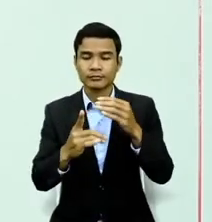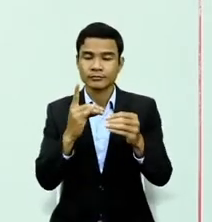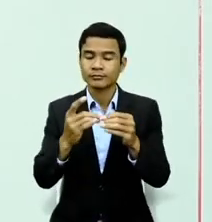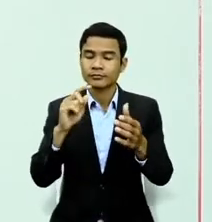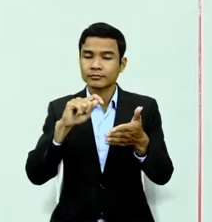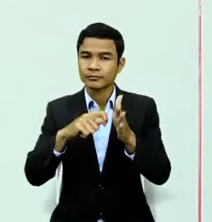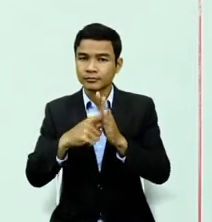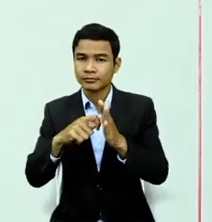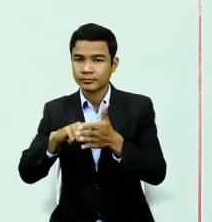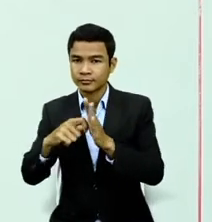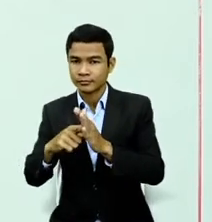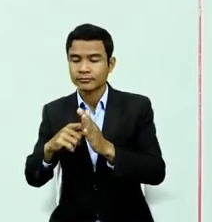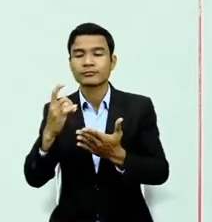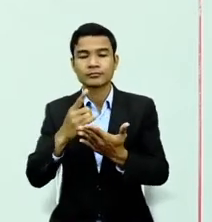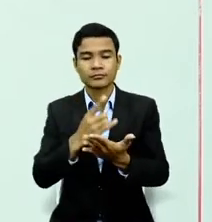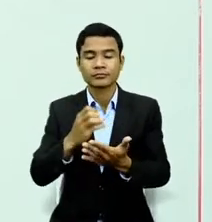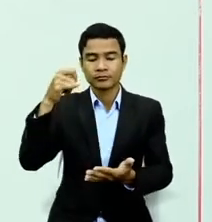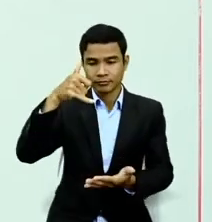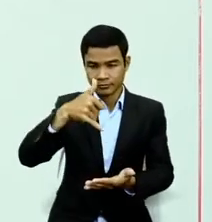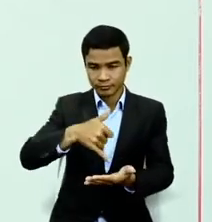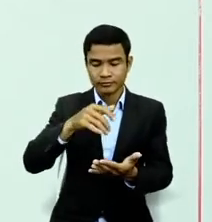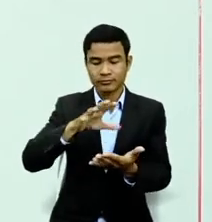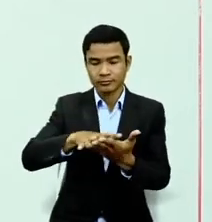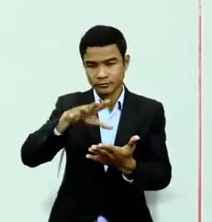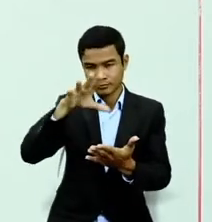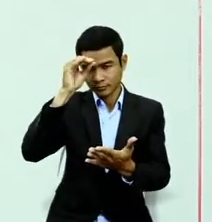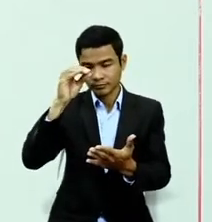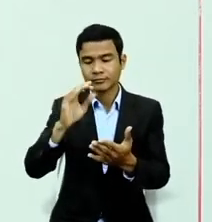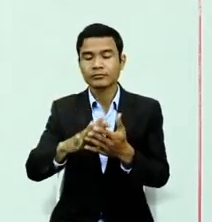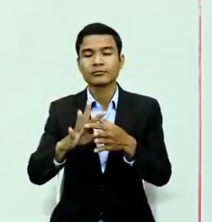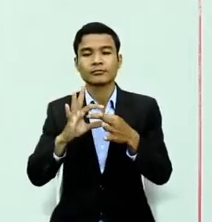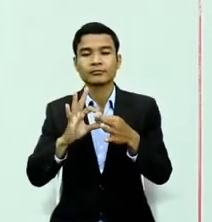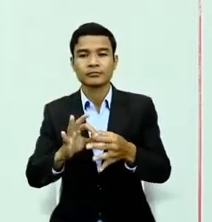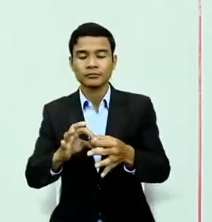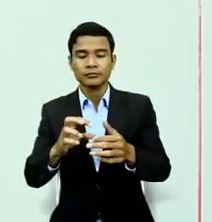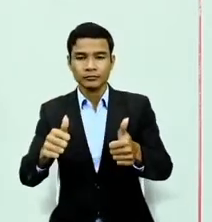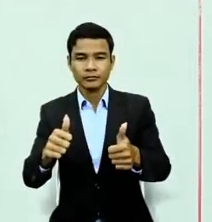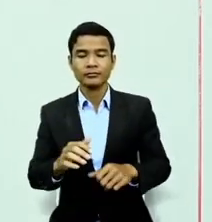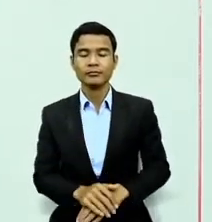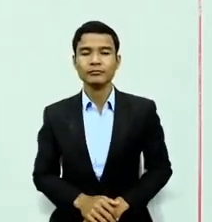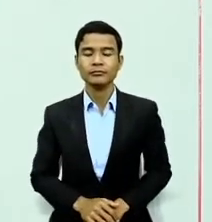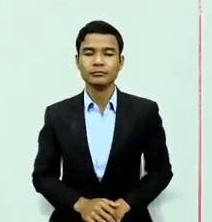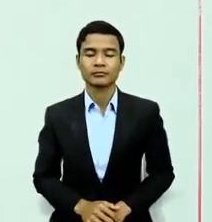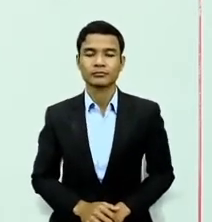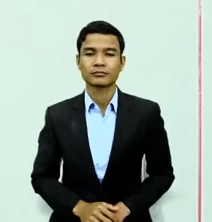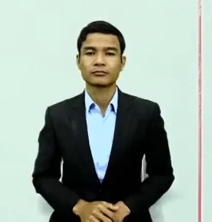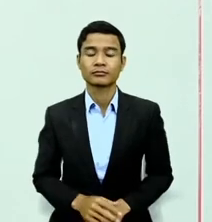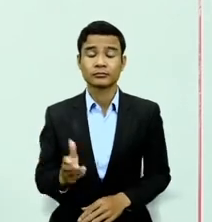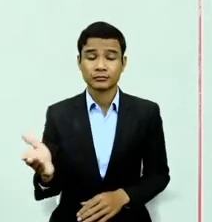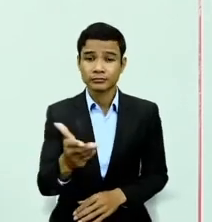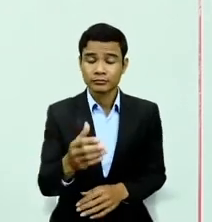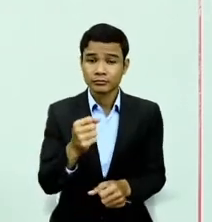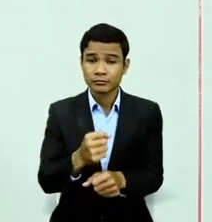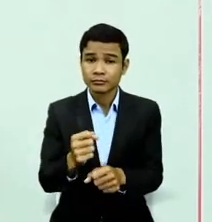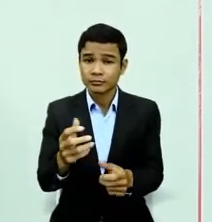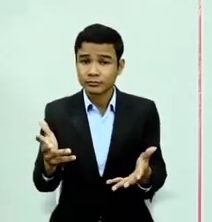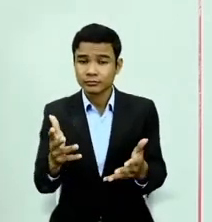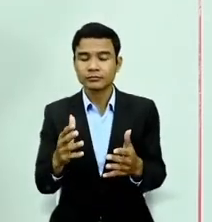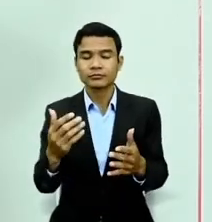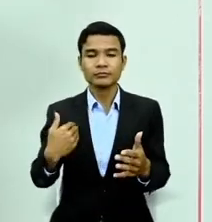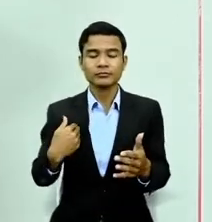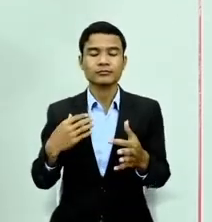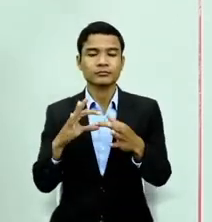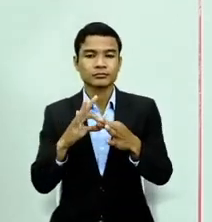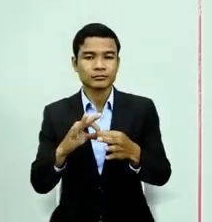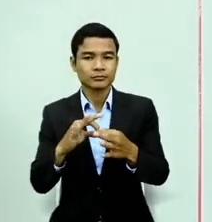khlâm xa mê riêng ở dương trời riêng ngày này cứ ông bì tùm nét tùm nông là ồ mẹ nè con chà ta dân ta thua chẳng mấy tất là bay miên tầm nợ tầm